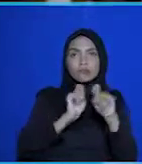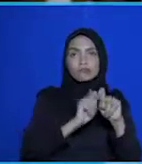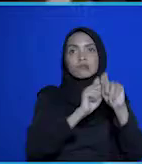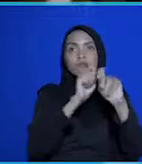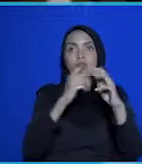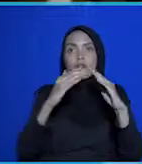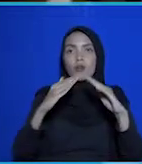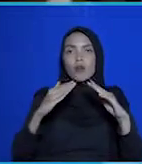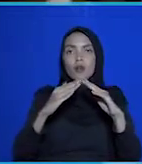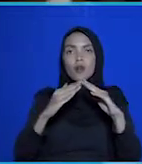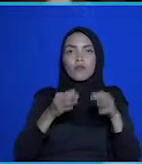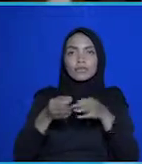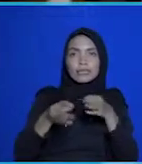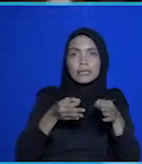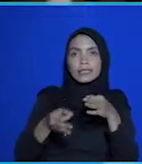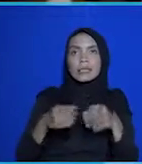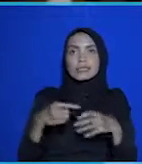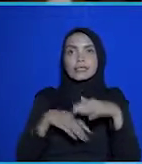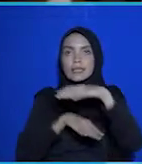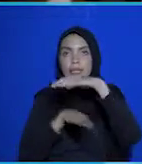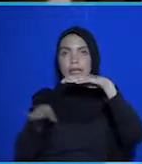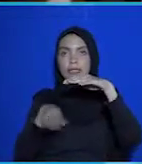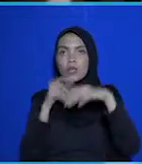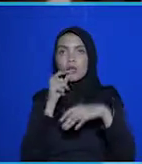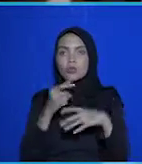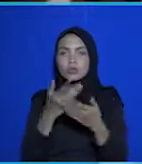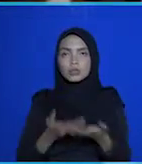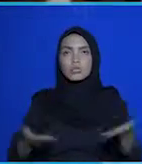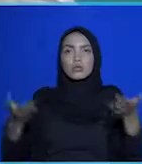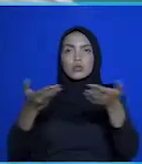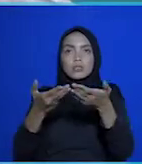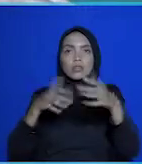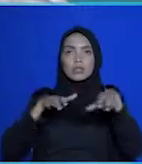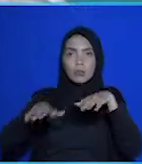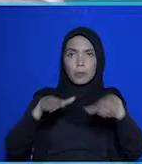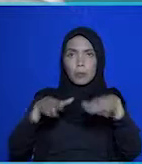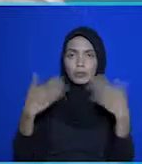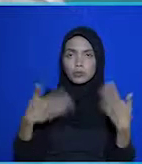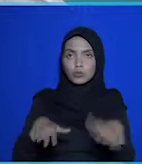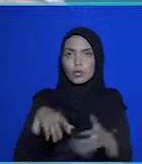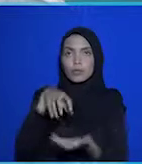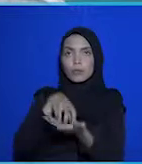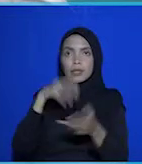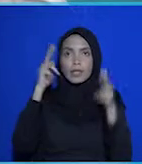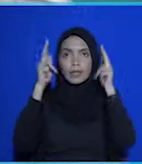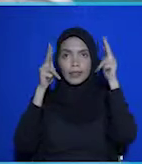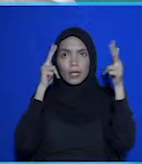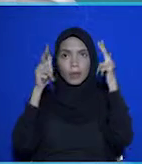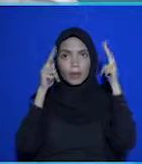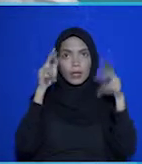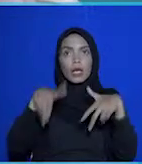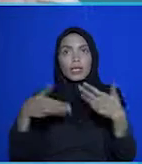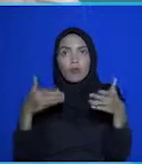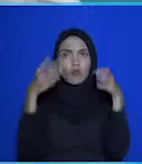rekonstruksi khususnya fasilitas dasar bagi kondisi pasca gempa di